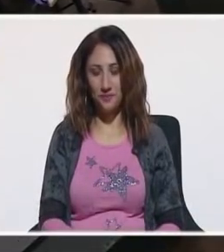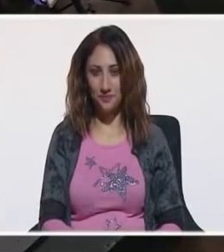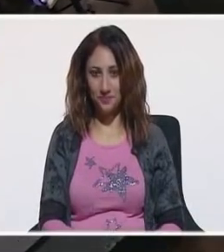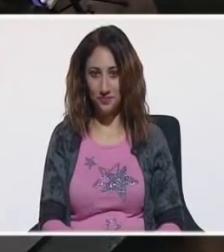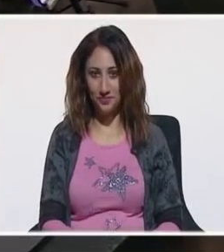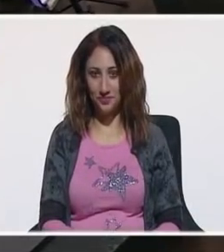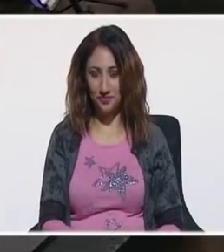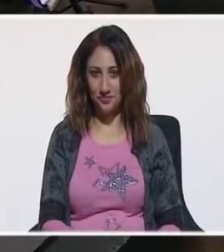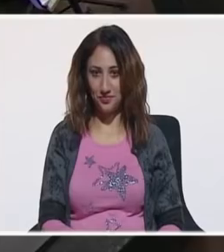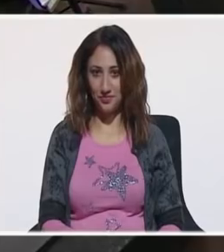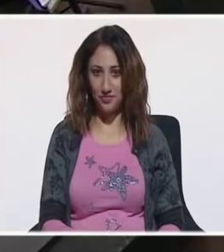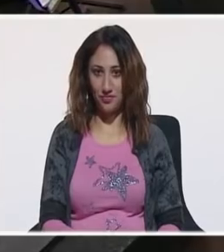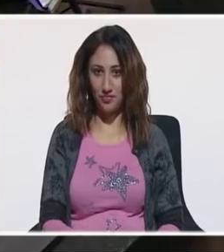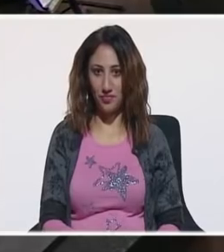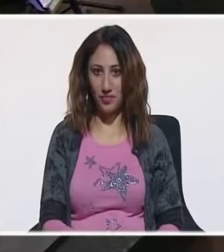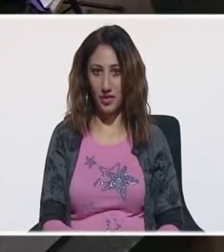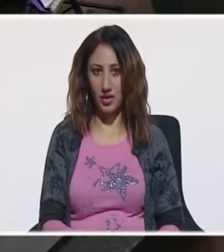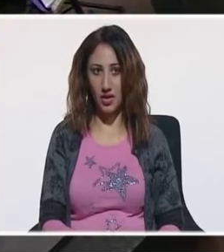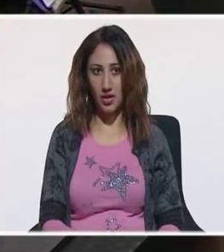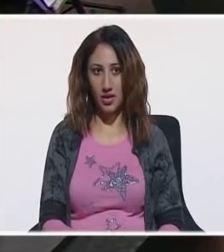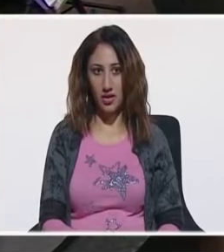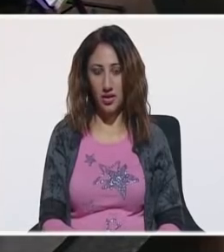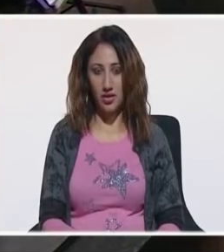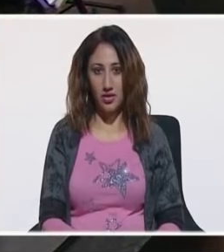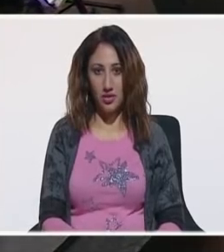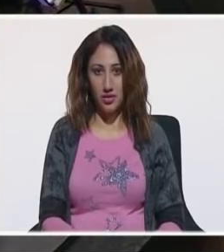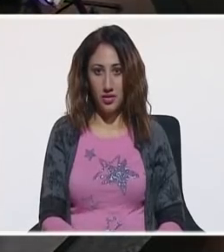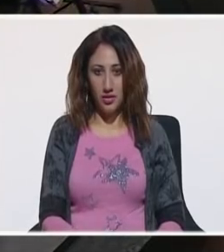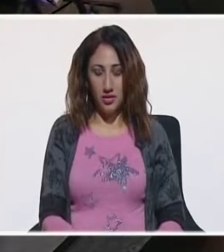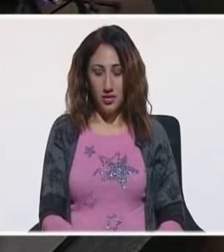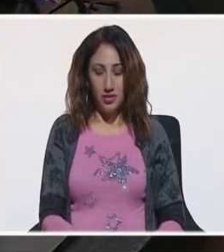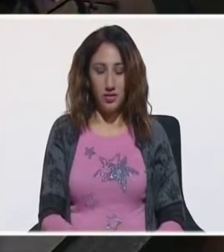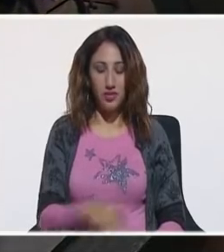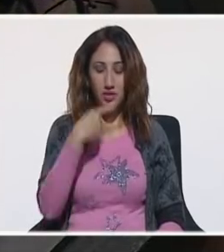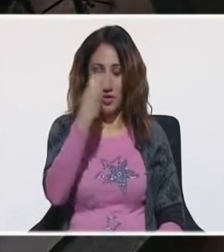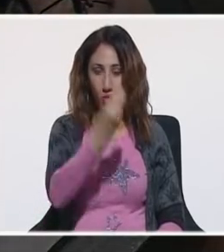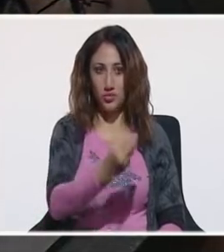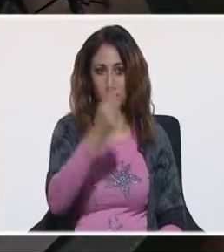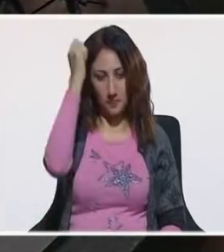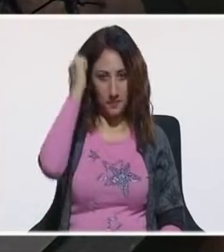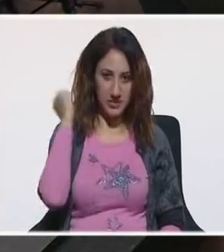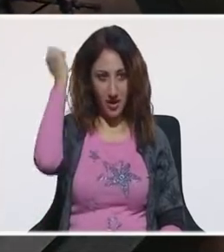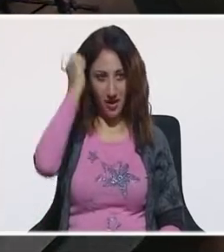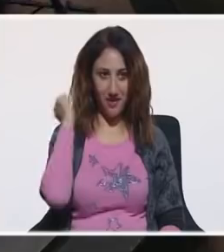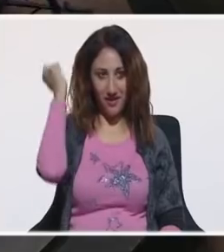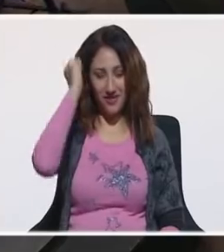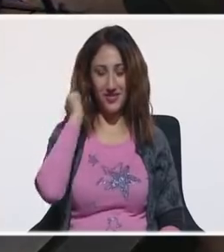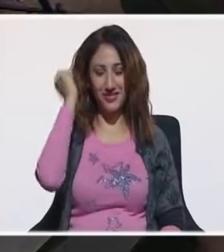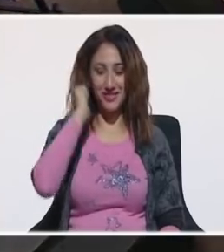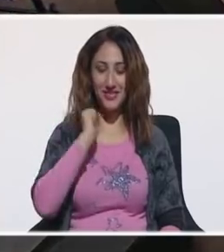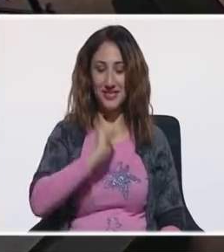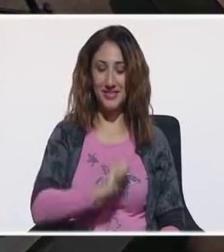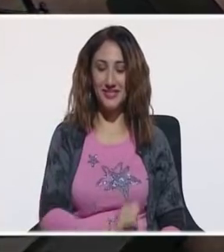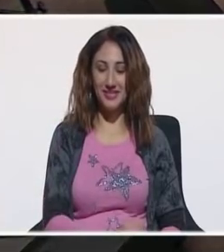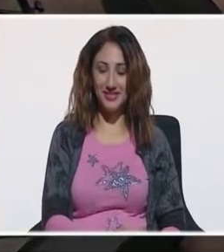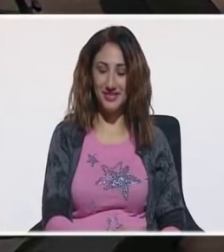شيك وماشي معاكي اه مع مايسترو كمان خليها معاكي يمكن تسرحي لحد شعرها دلوقتي